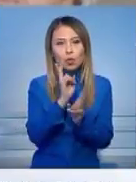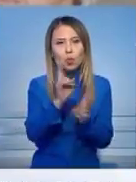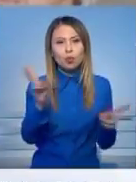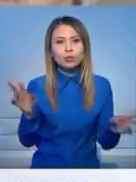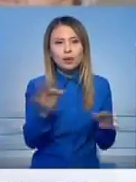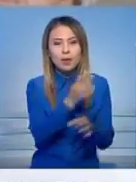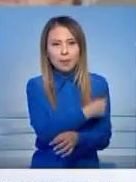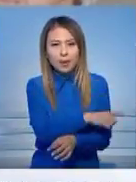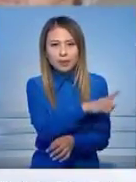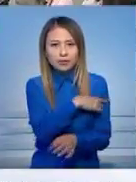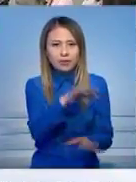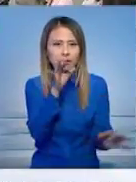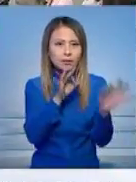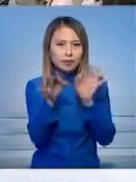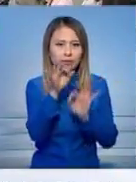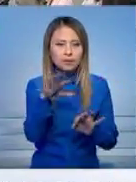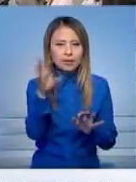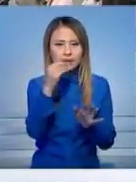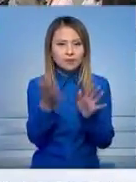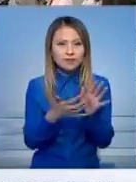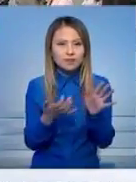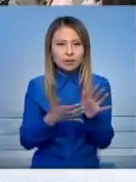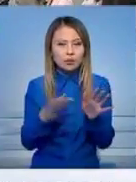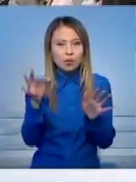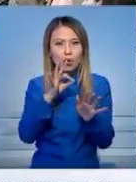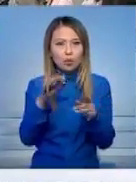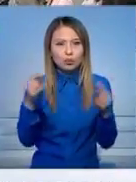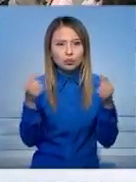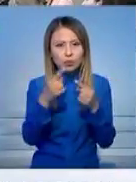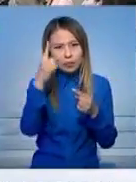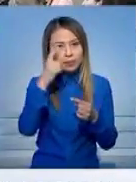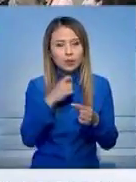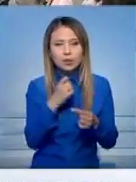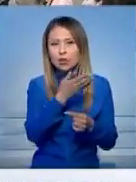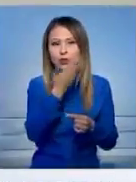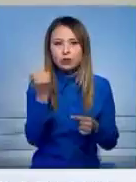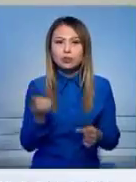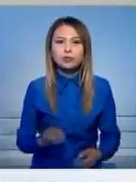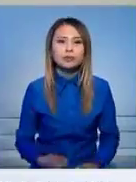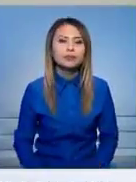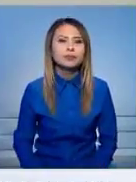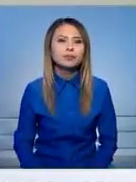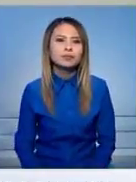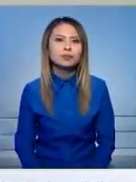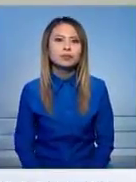жергілікті емханалар дәрі-дәрмектің жетіспеушілігі туралы уақытылы хабар бермей отыр.